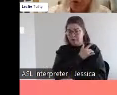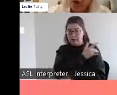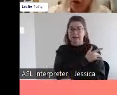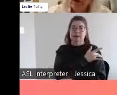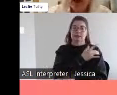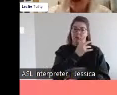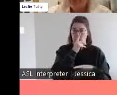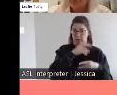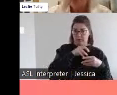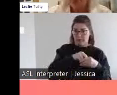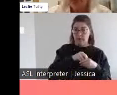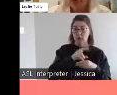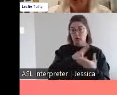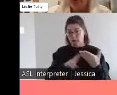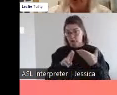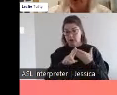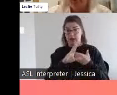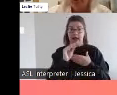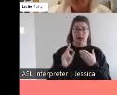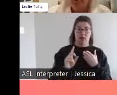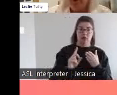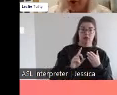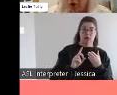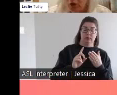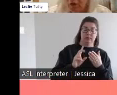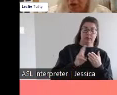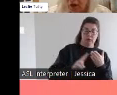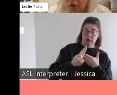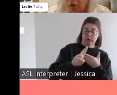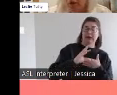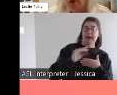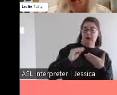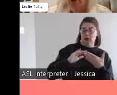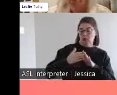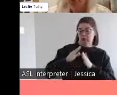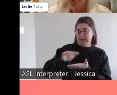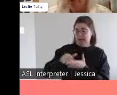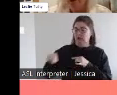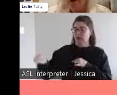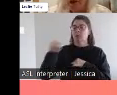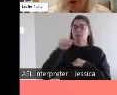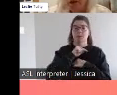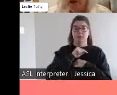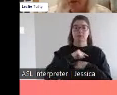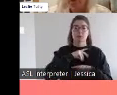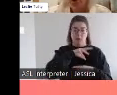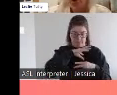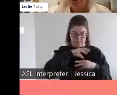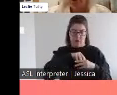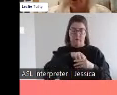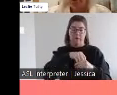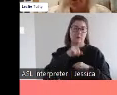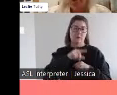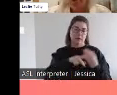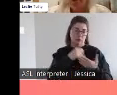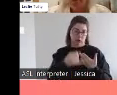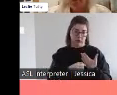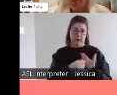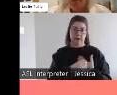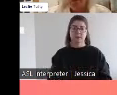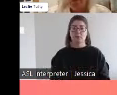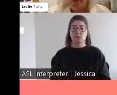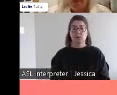de personnes qui proviennent du milieu universitaire et des centres communautaires qui